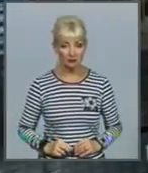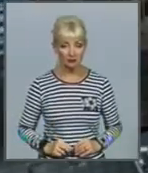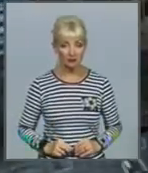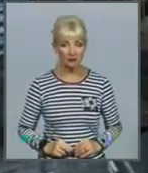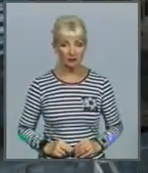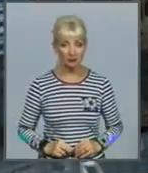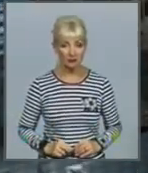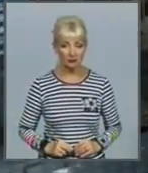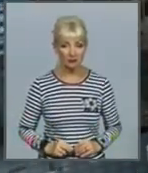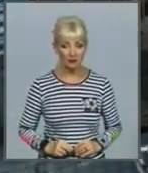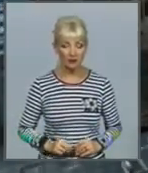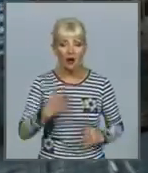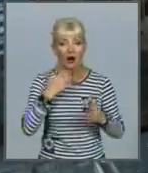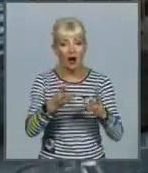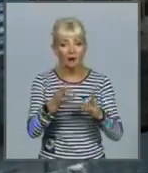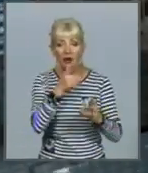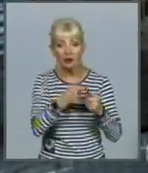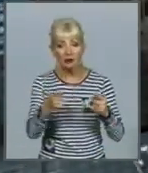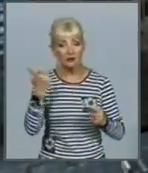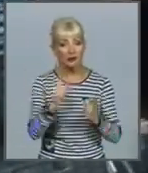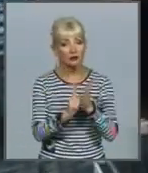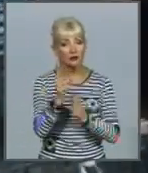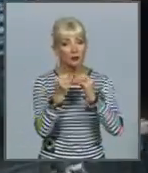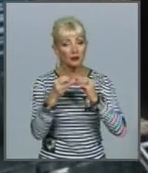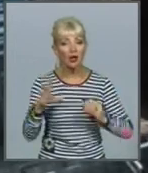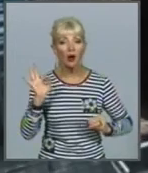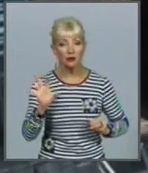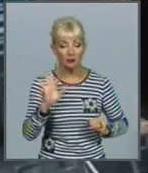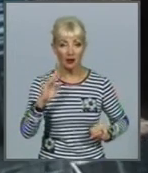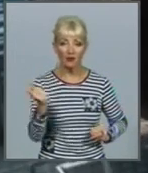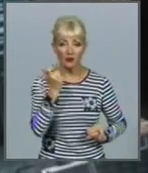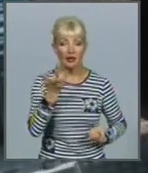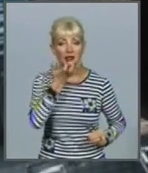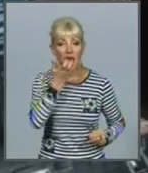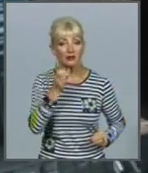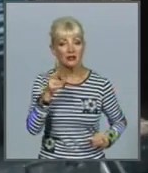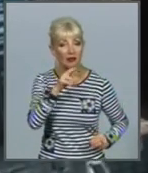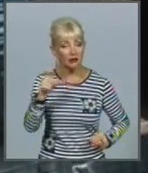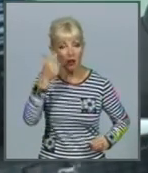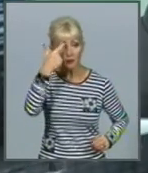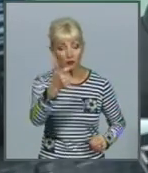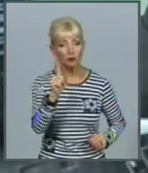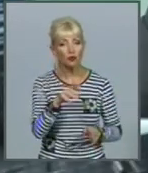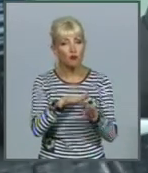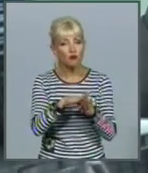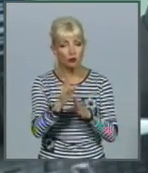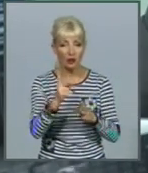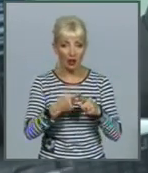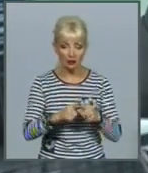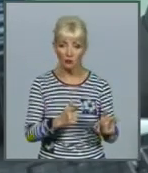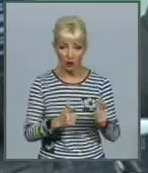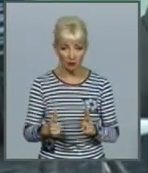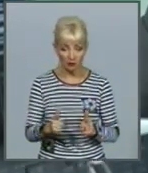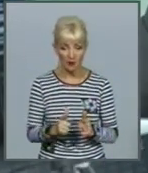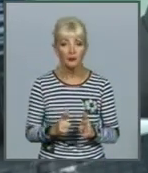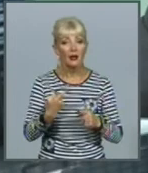Опалювальний сезон у Харкові розпочнеться 15 жовтня. У харківських теплових мережах повідомили, що повністю до цього готові. Зазначають, з 1